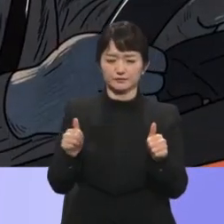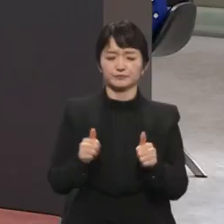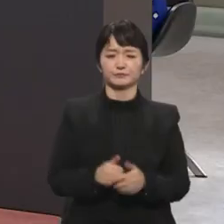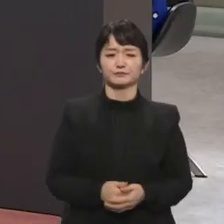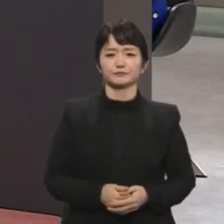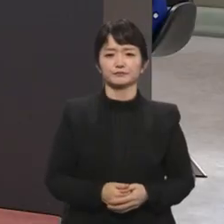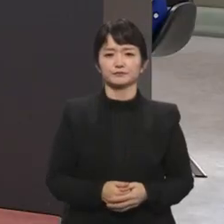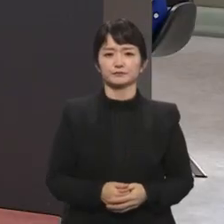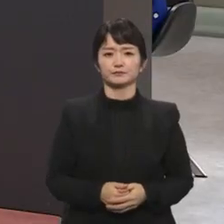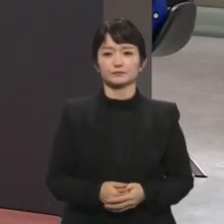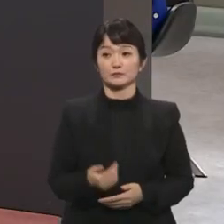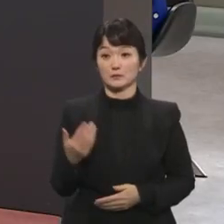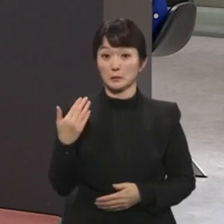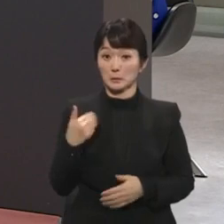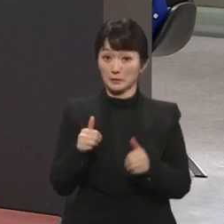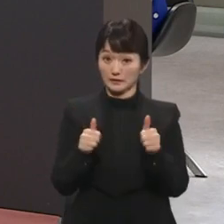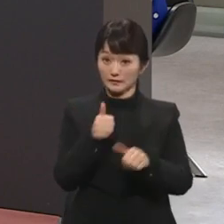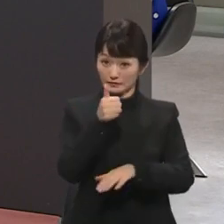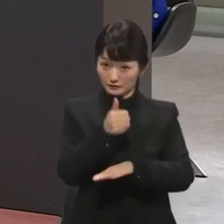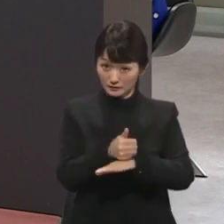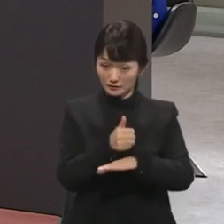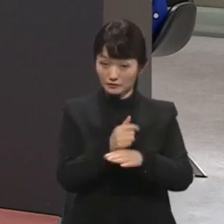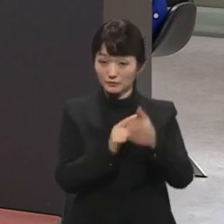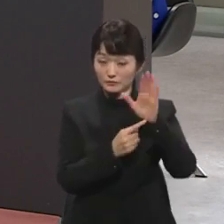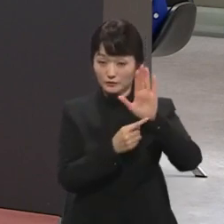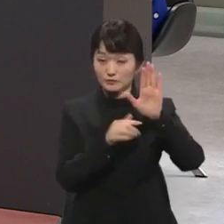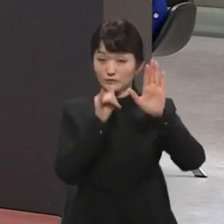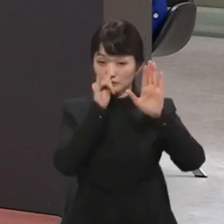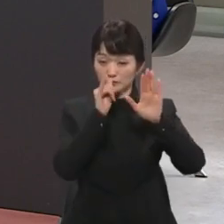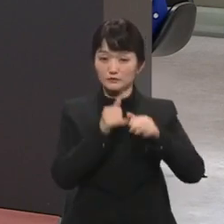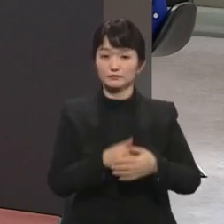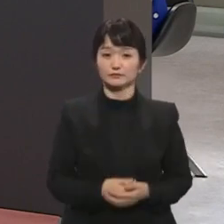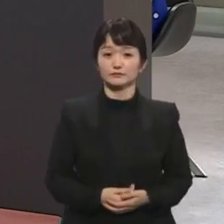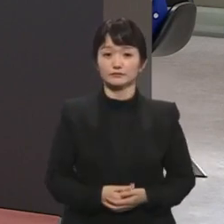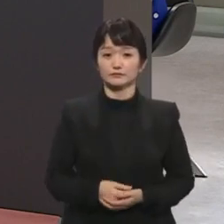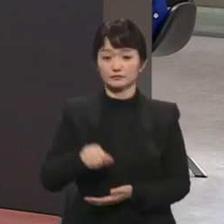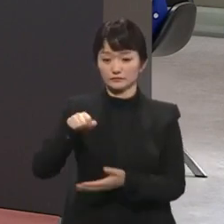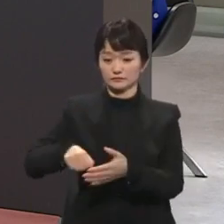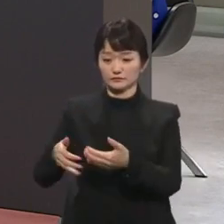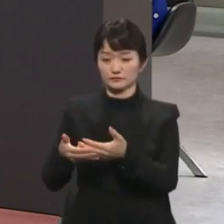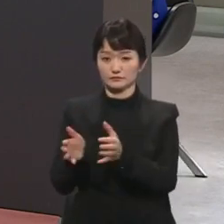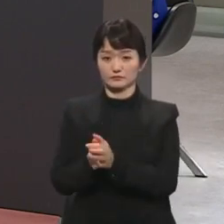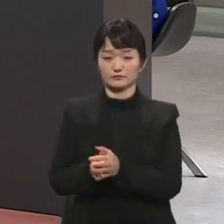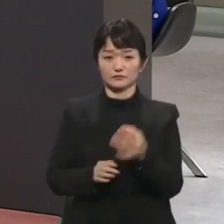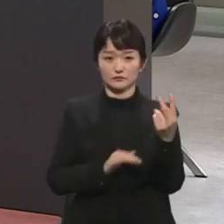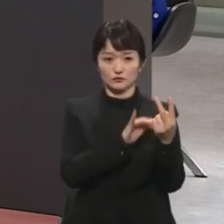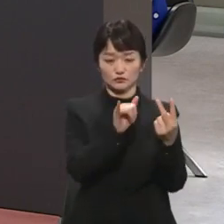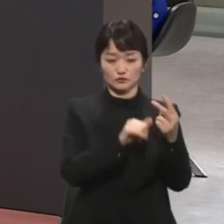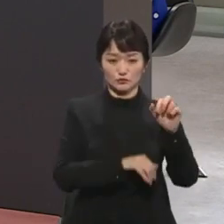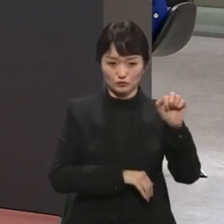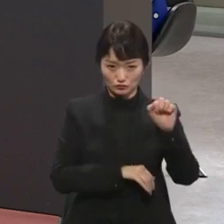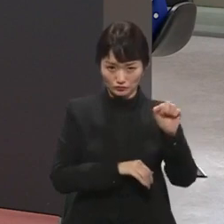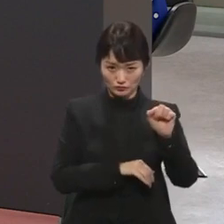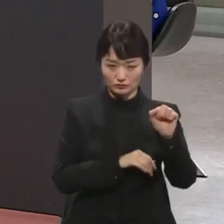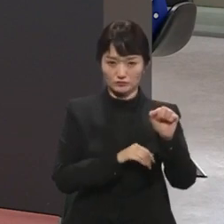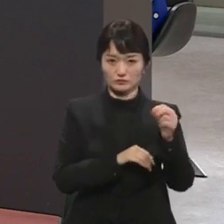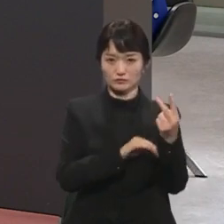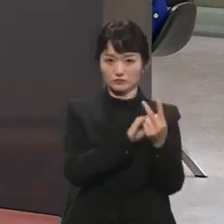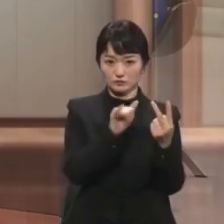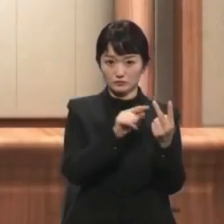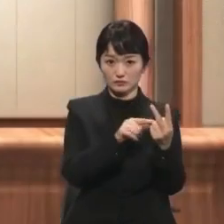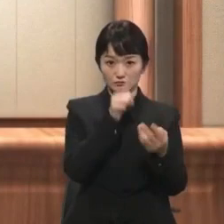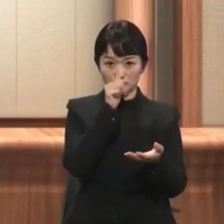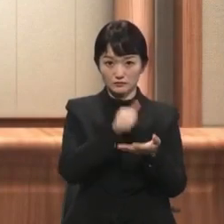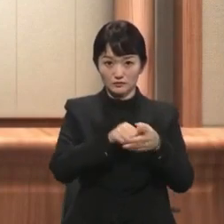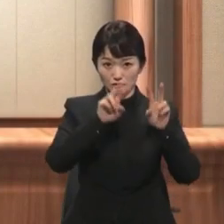앞서 제가 이제 재판 결과가 나왔다고 말씀드렸잖아요 재판부는 두 운전 기사 운전사에 대해서 다